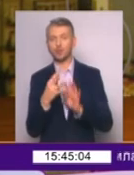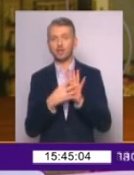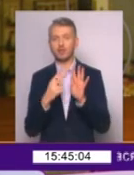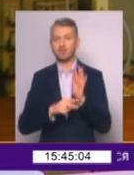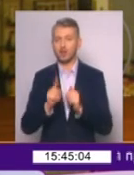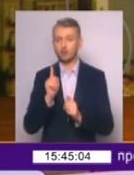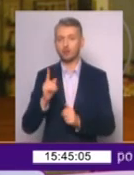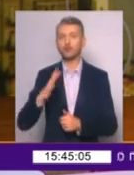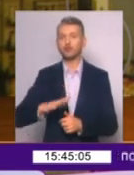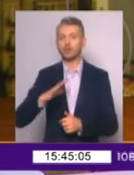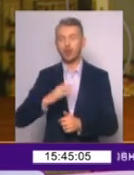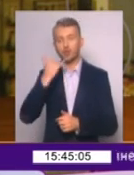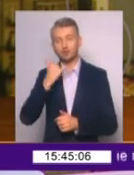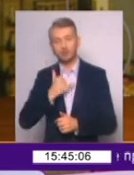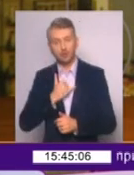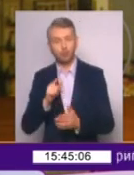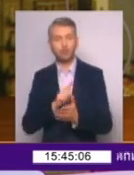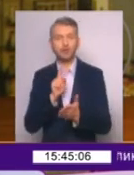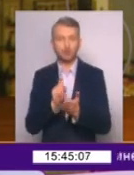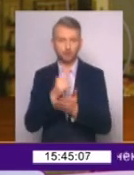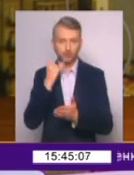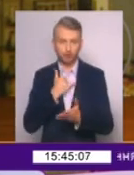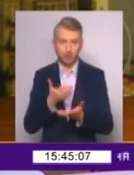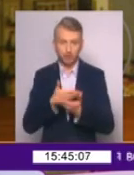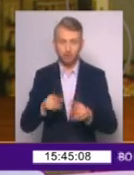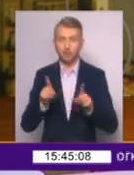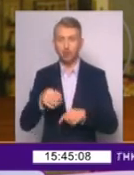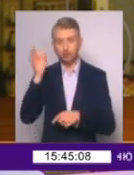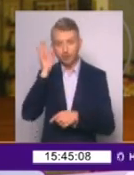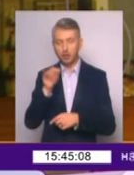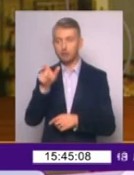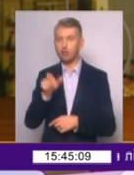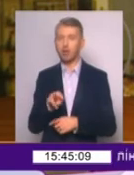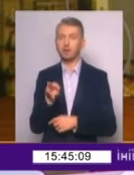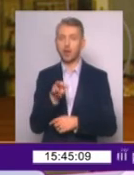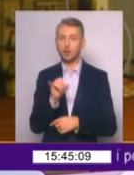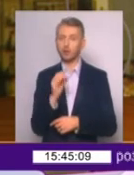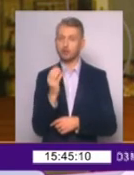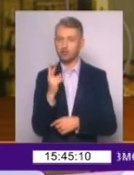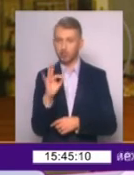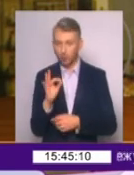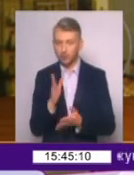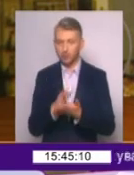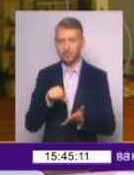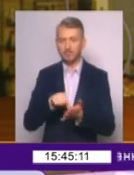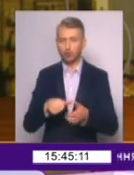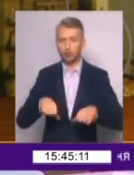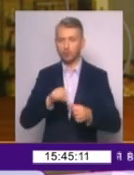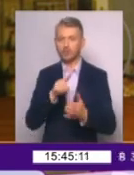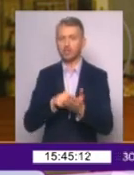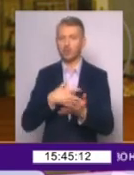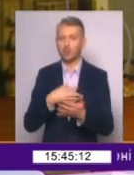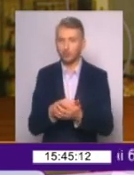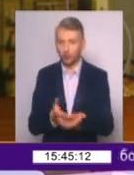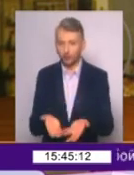223-0881. Чекаємо на дзвінки. Обов'язково долучайтеся. І також я нагадаю, що пан Михайло Іщенко є представником комісії з питань власності.